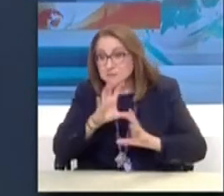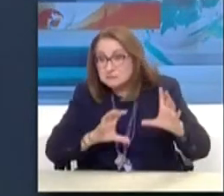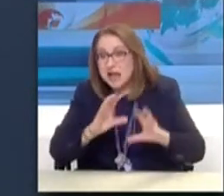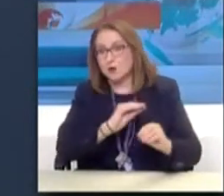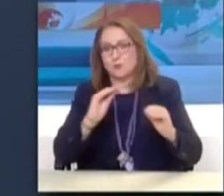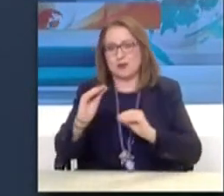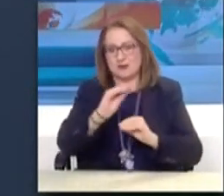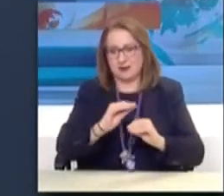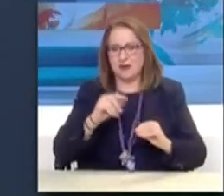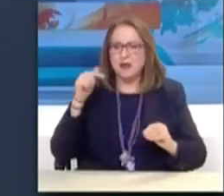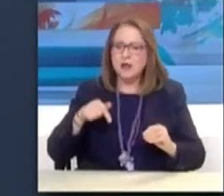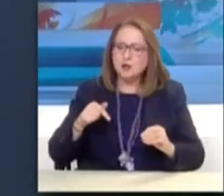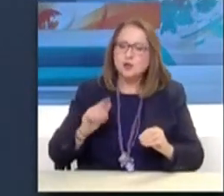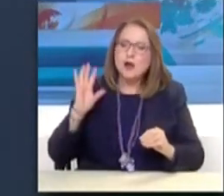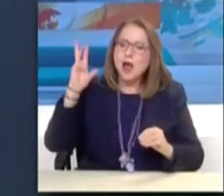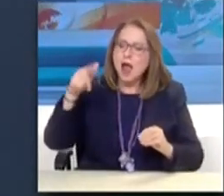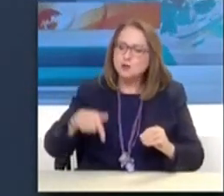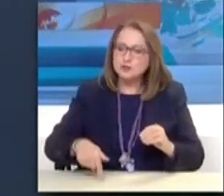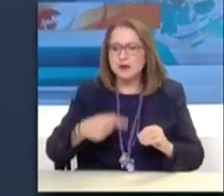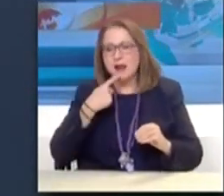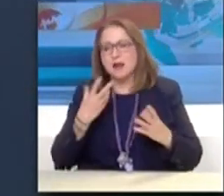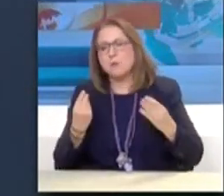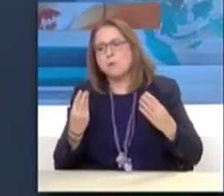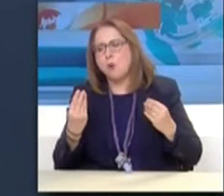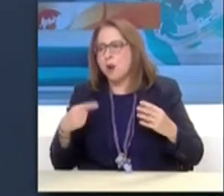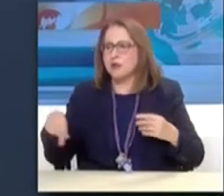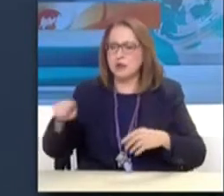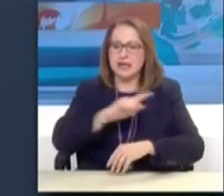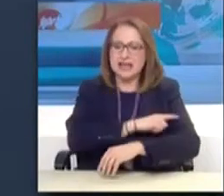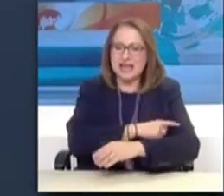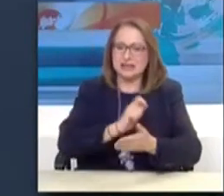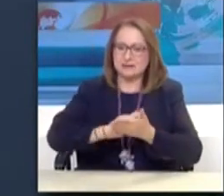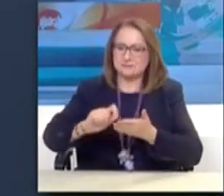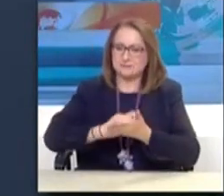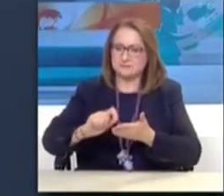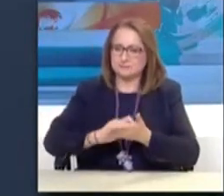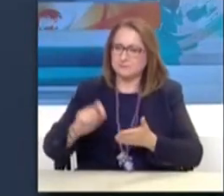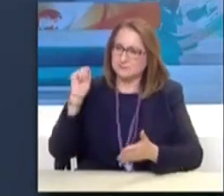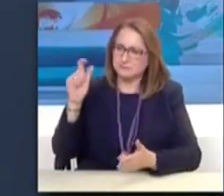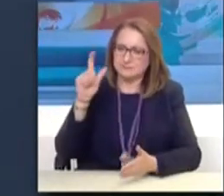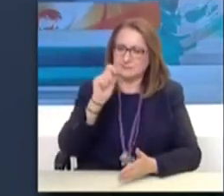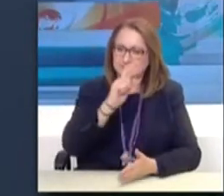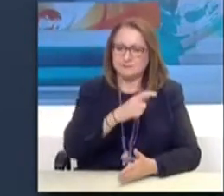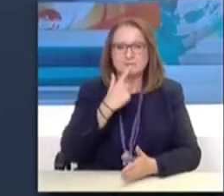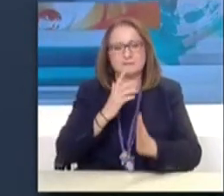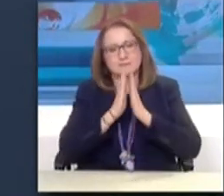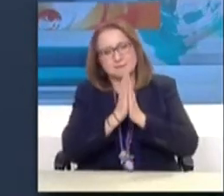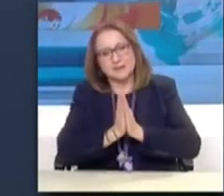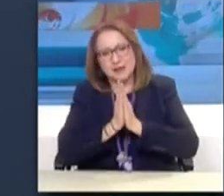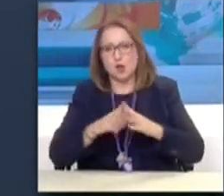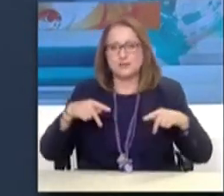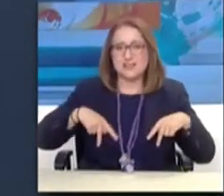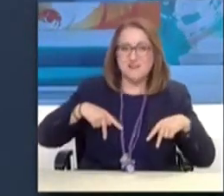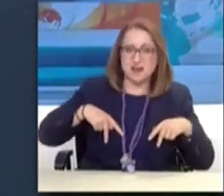πολλά από κάποιους έγκριτους συναδέλφους, οι οποίοι αποστέλνουν επιστολές με δραματικές εκκλήσεις στην πολιτική ηγεσία του